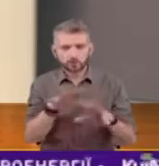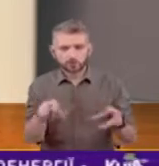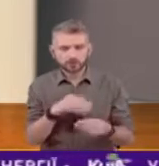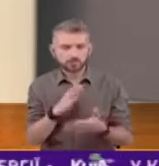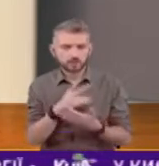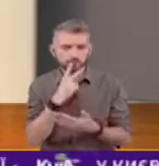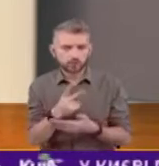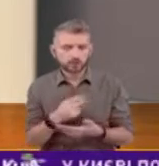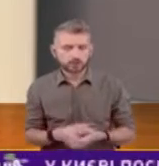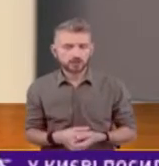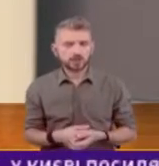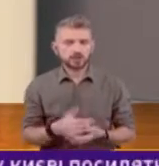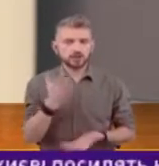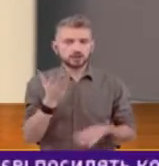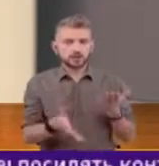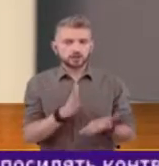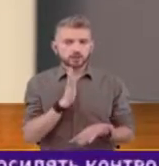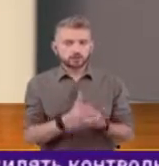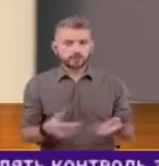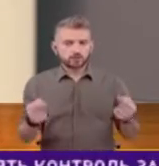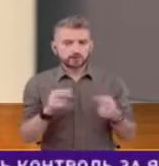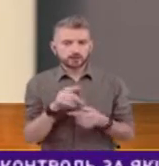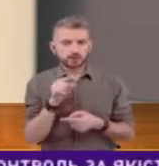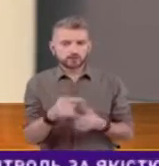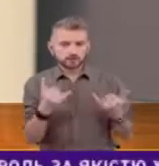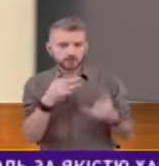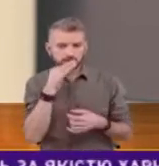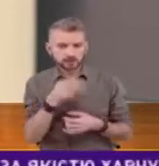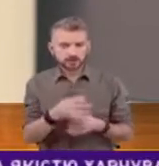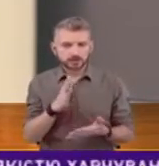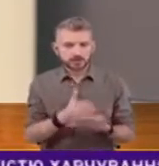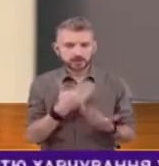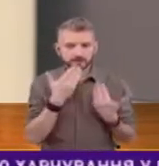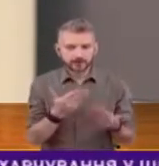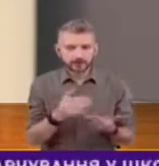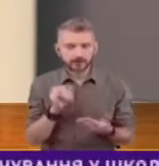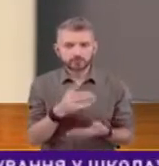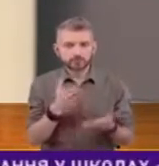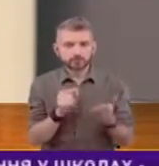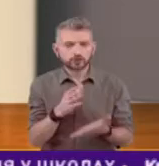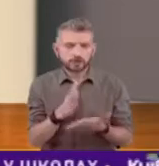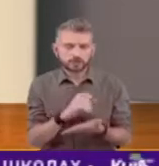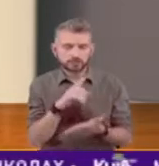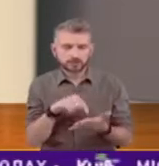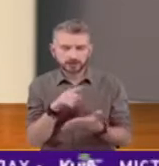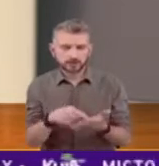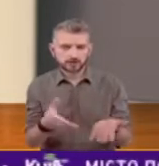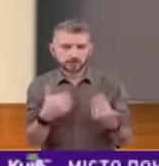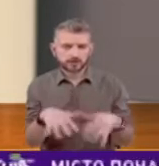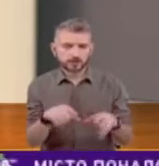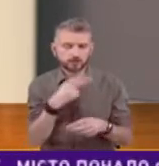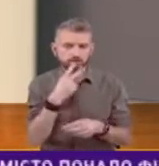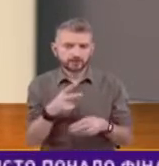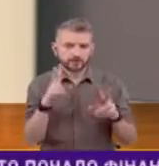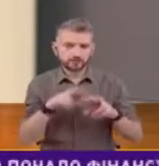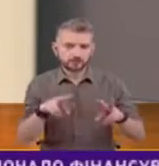погляд. Звичайно, що якщо є відповідне, як ви зараз щойно звернув, звернення, і можливо, якщо там є якісь питання, давайте разом дивитися і